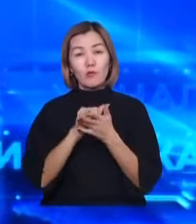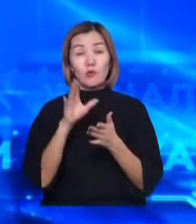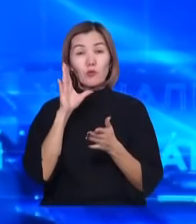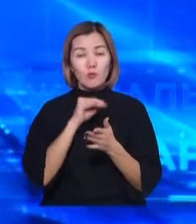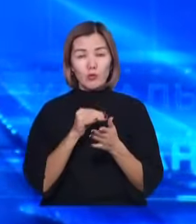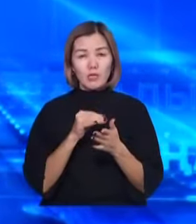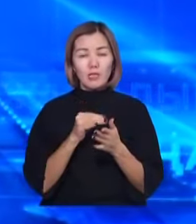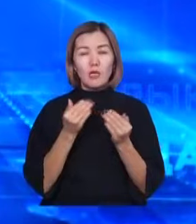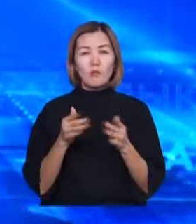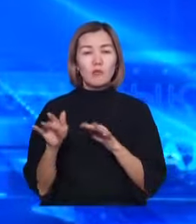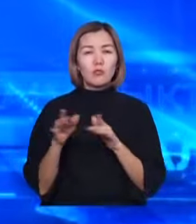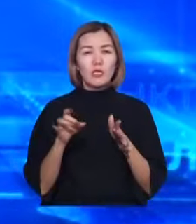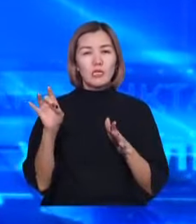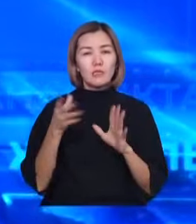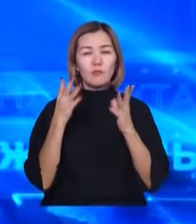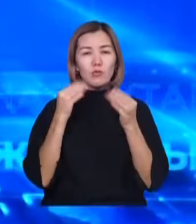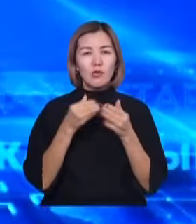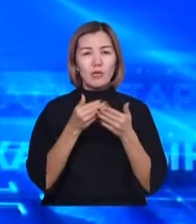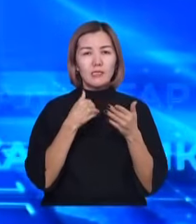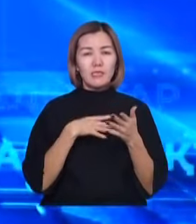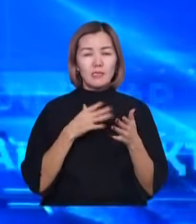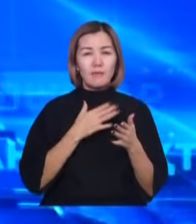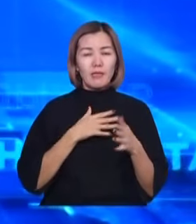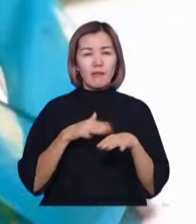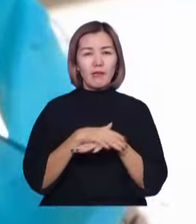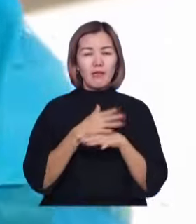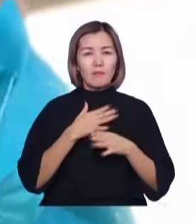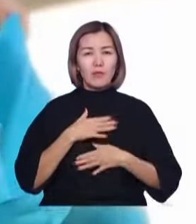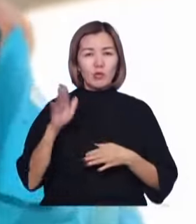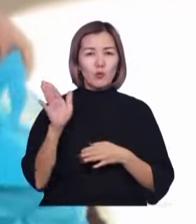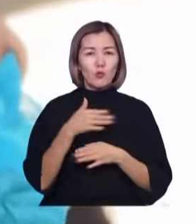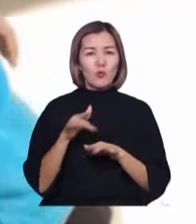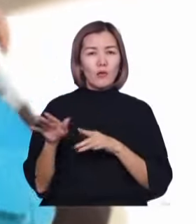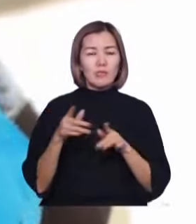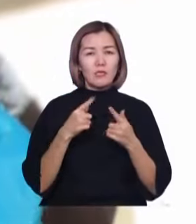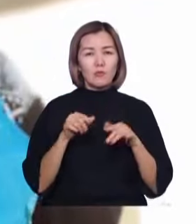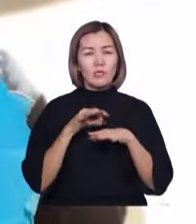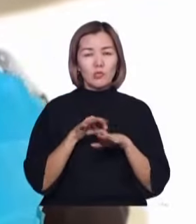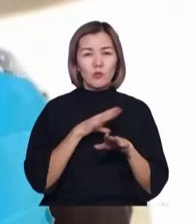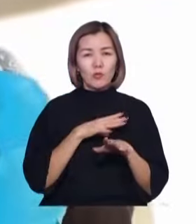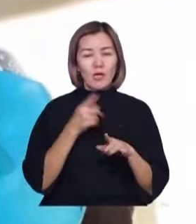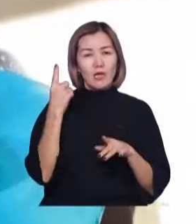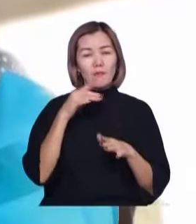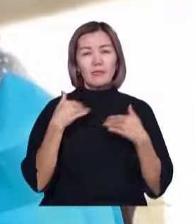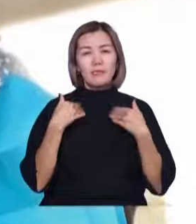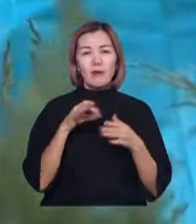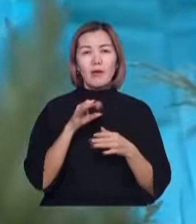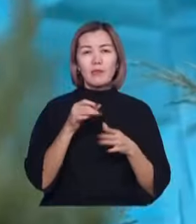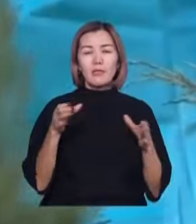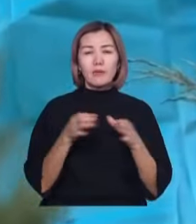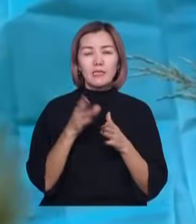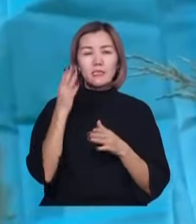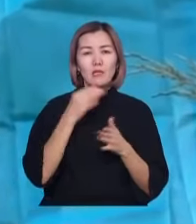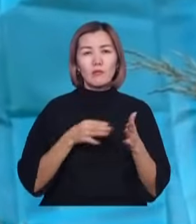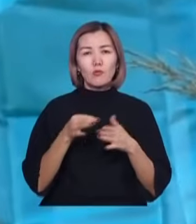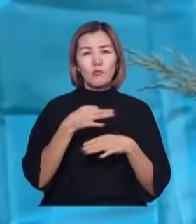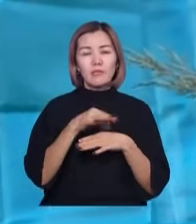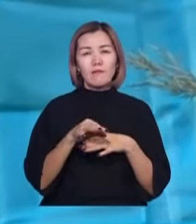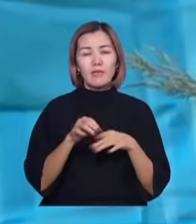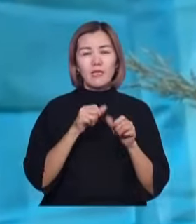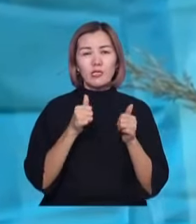үлгерген. Бұл шара республика күні қарсаңында менің елім, менің туым акциясы аясында ұйымдастырылып жатыр. Бастамаға Аманат партиясы